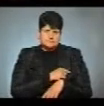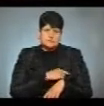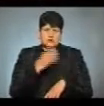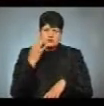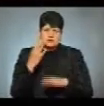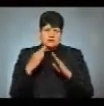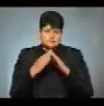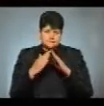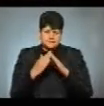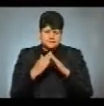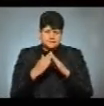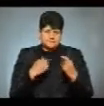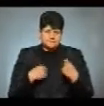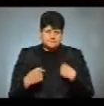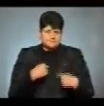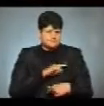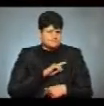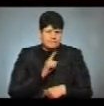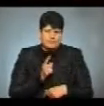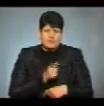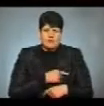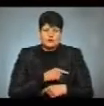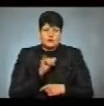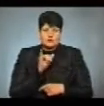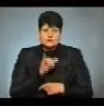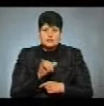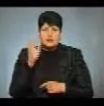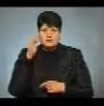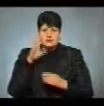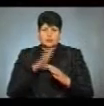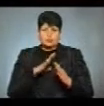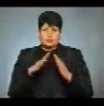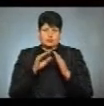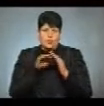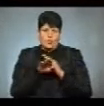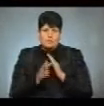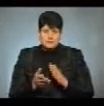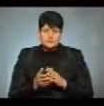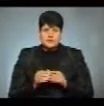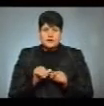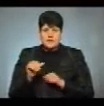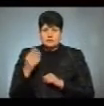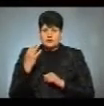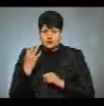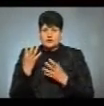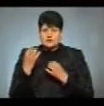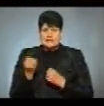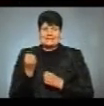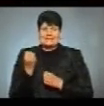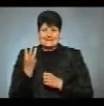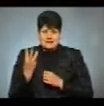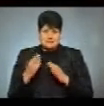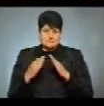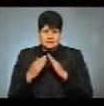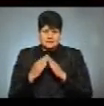4 двори, які постраждали сильно, що в них вода була в хаті навіть. Крім тих 4, ще 13 дворів, ну там